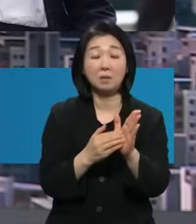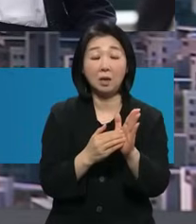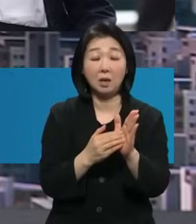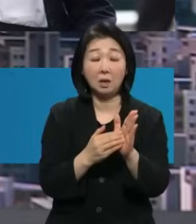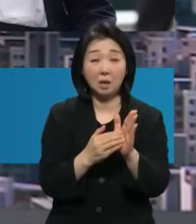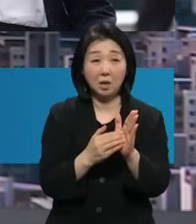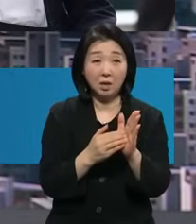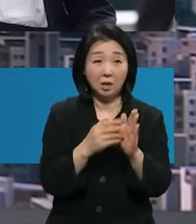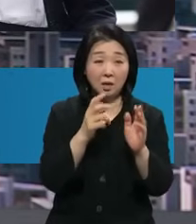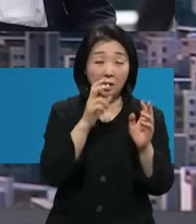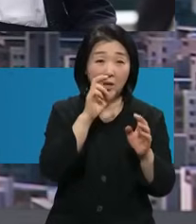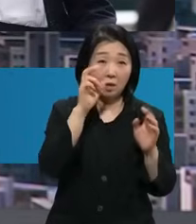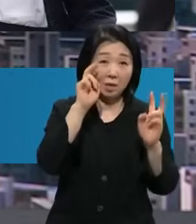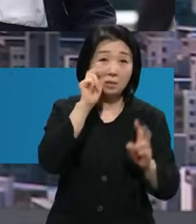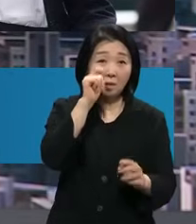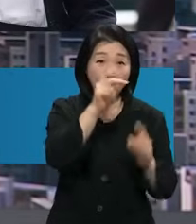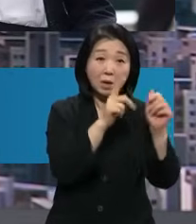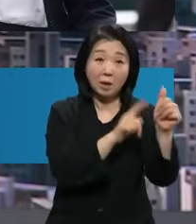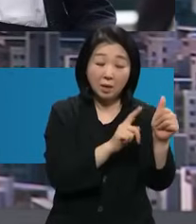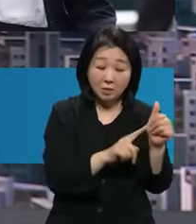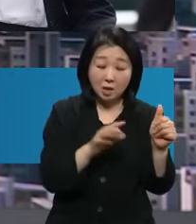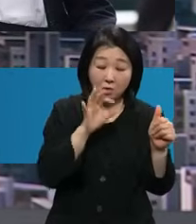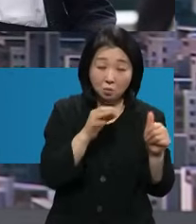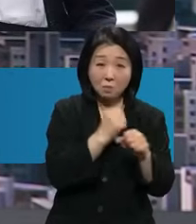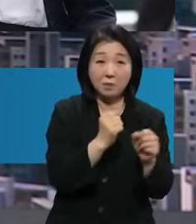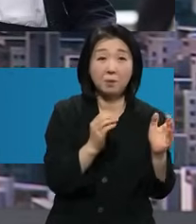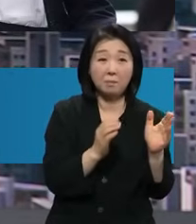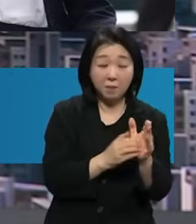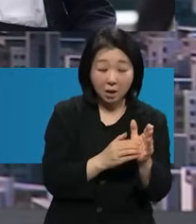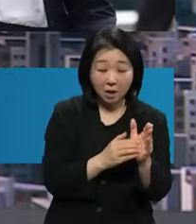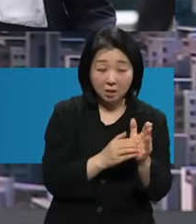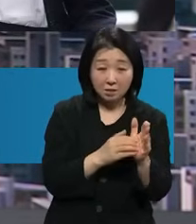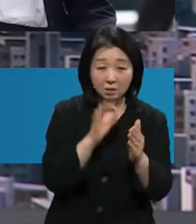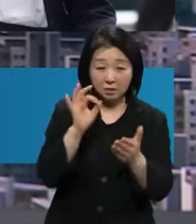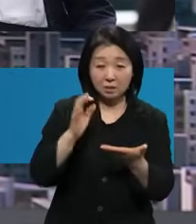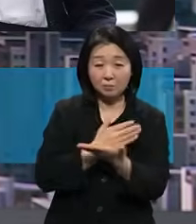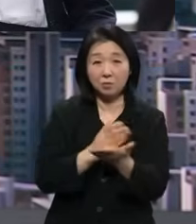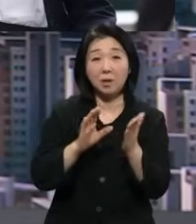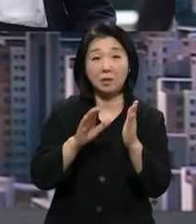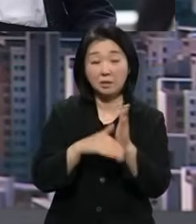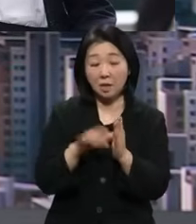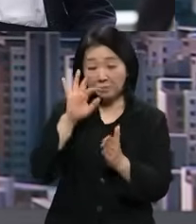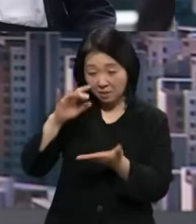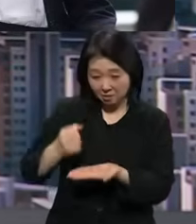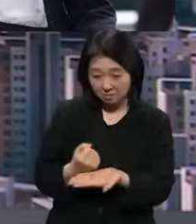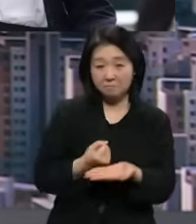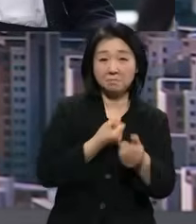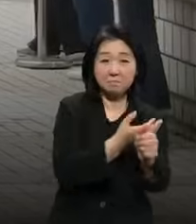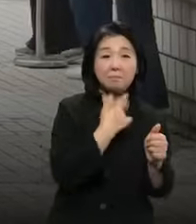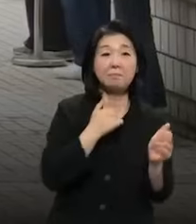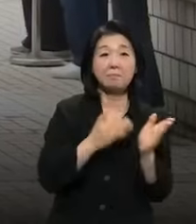어떻게 만들어졌는지 재산 분할을 다투는 과정에서 비자금이 끌어올려진 겁니다. 노진호 기자입니다.